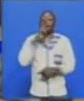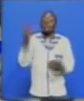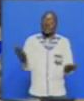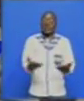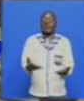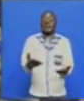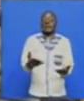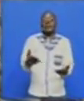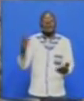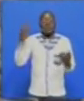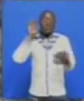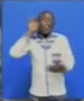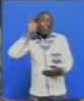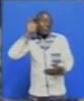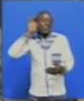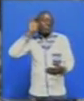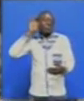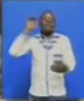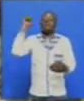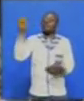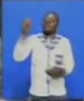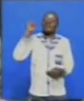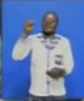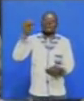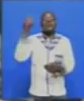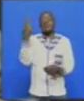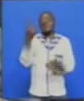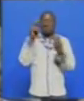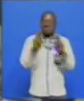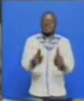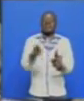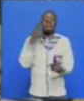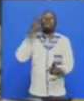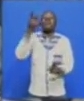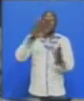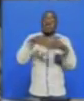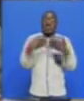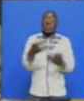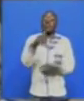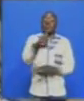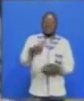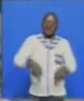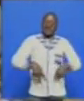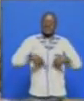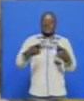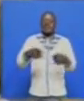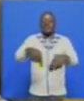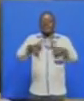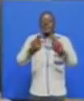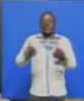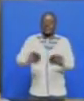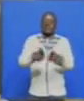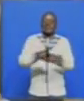On a écouté aussi le témoignage d'un sinistré pour voir comment eux aussi ils vivent et leur permettre aussi devant